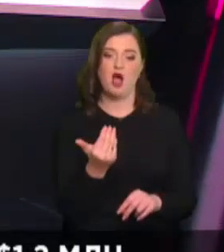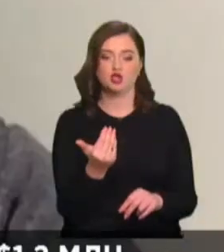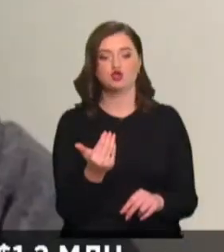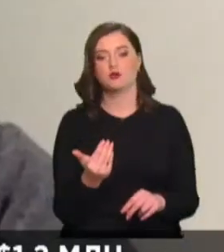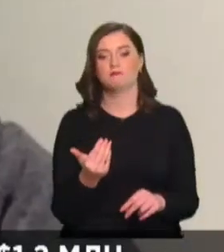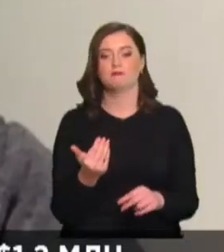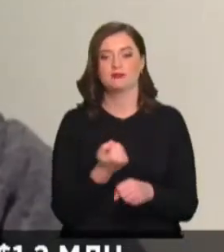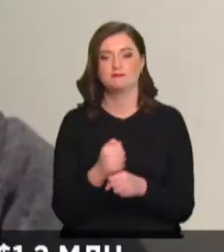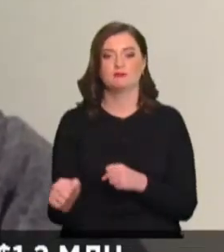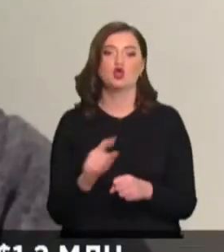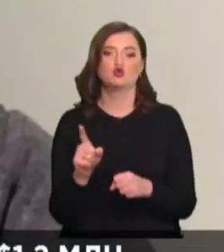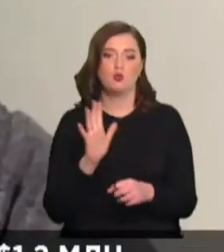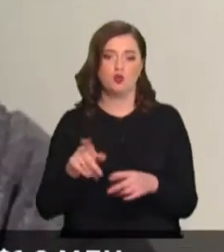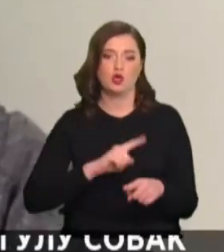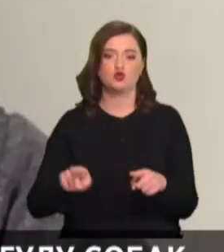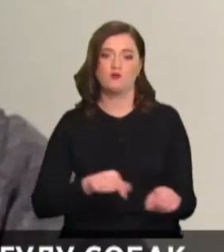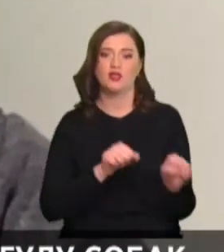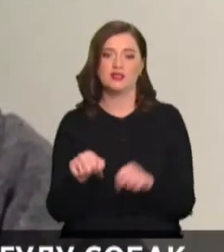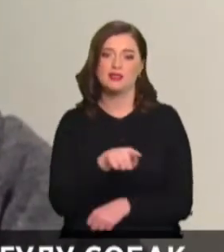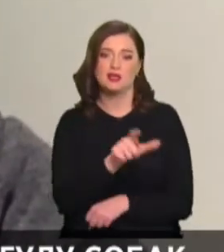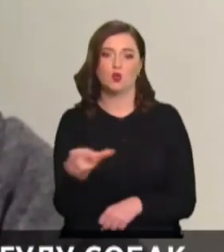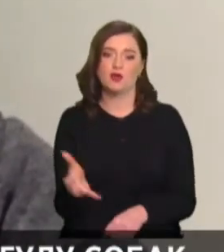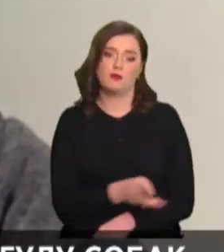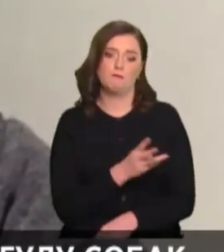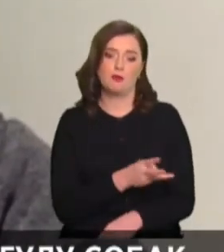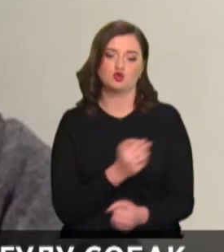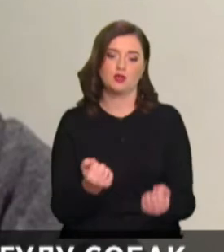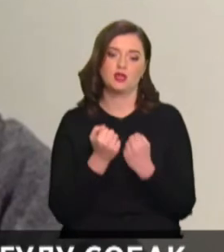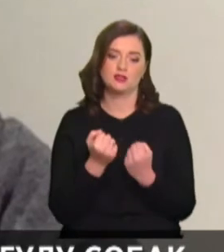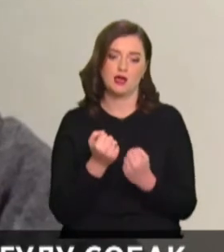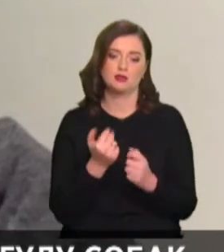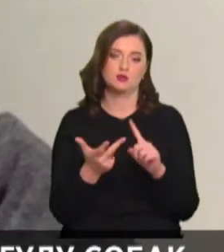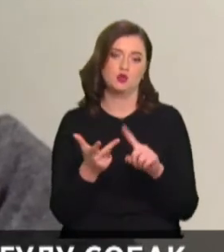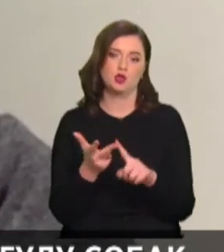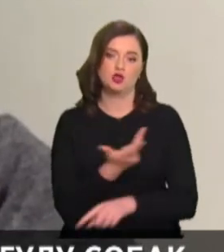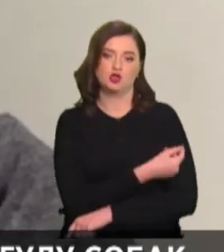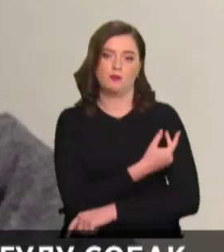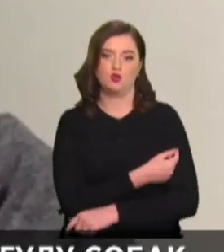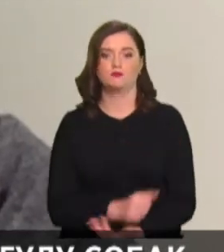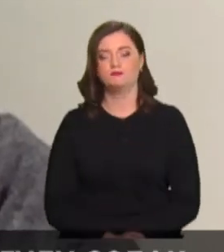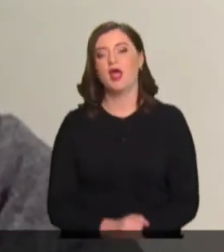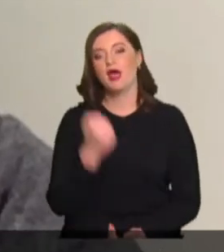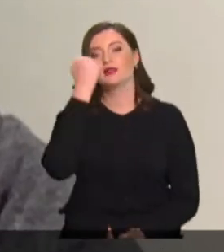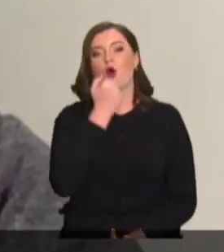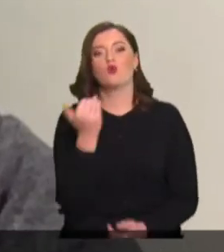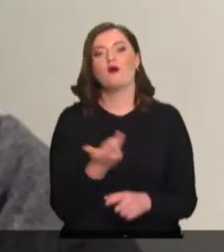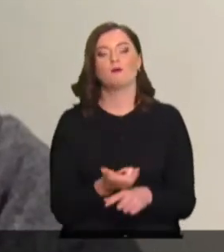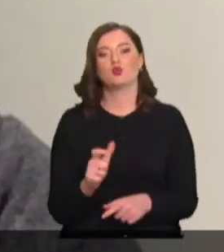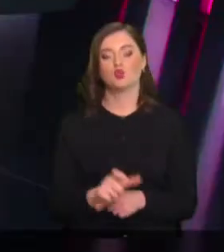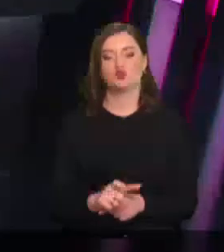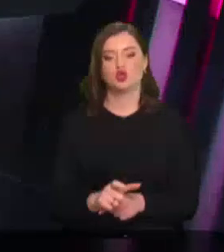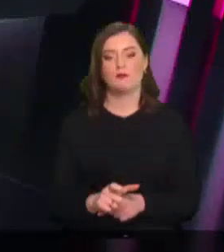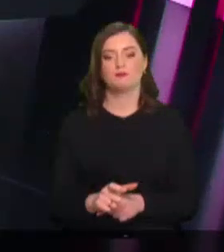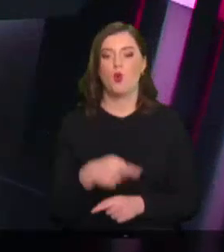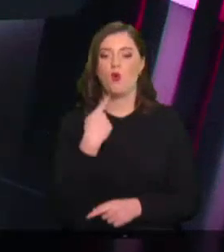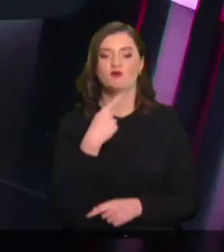максимально швидко, щоб ми захистили тих людей, які бажають захиститися бустерною дозою. Дякуємо вам дуже.